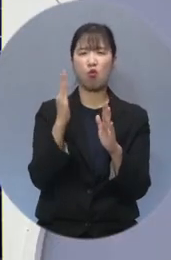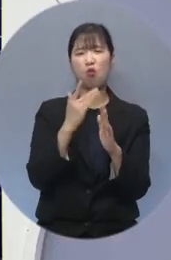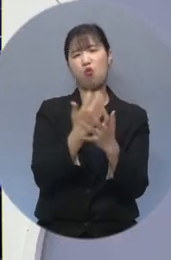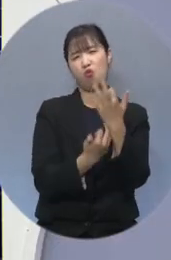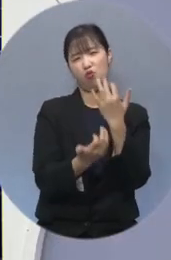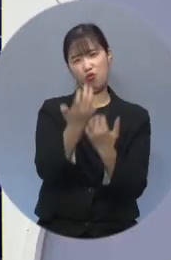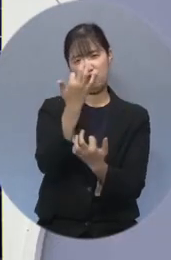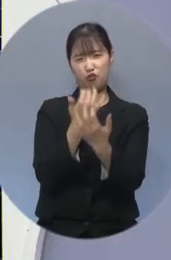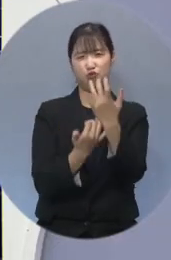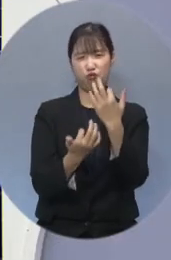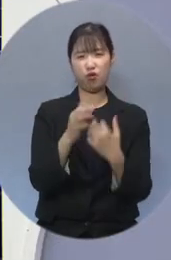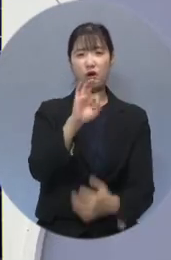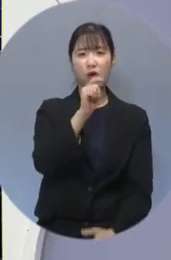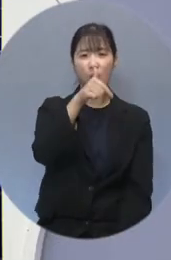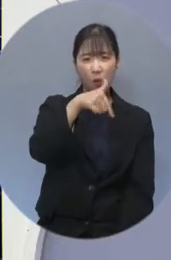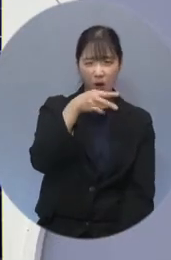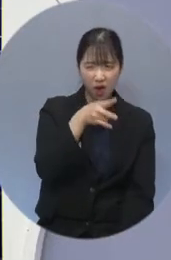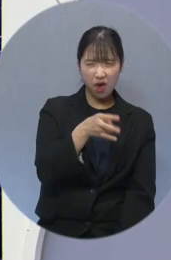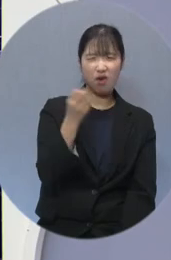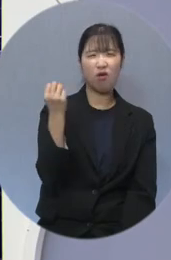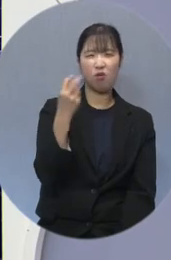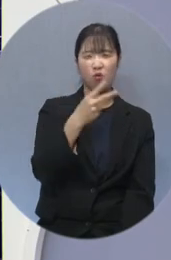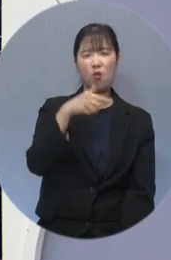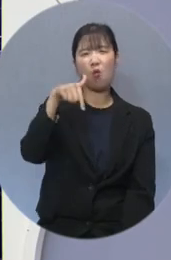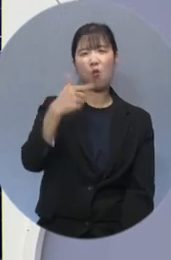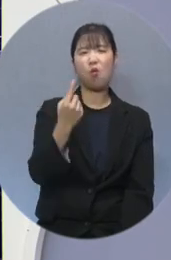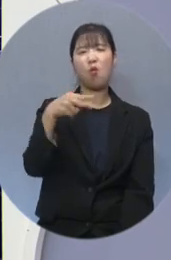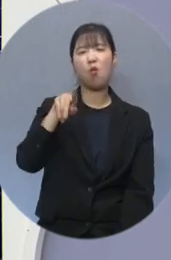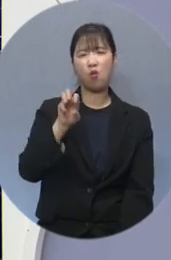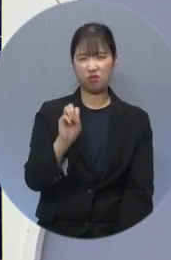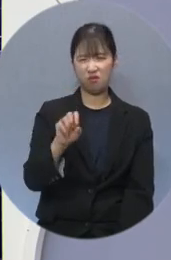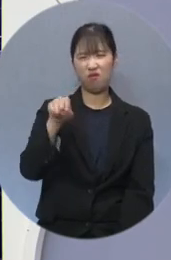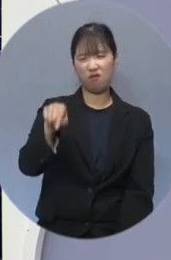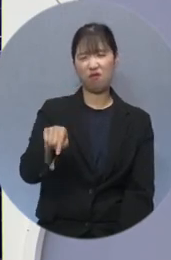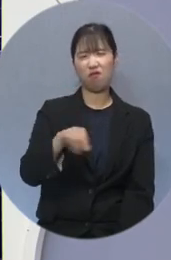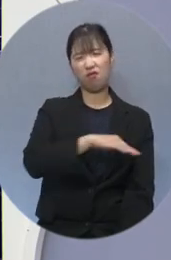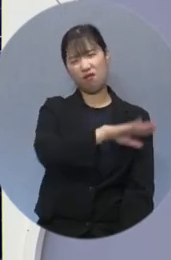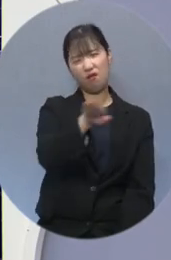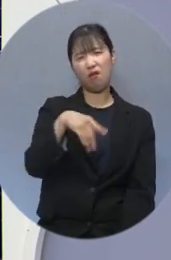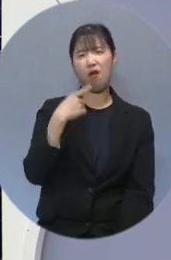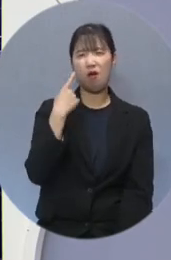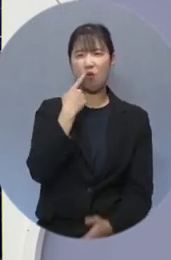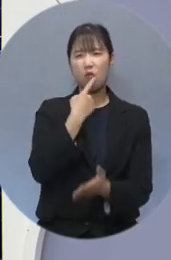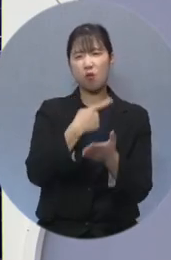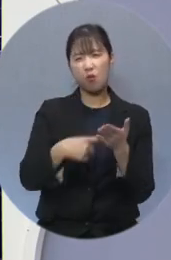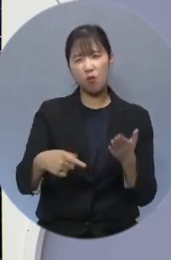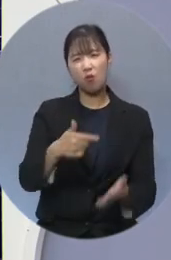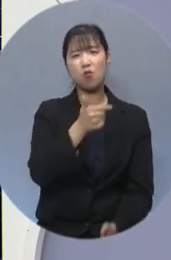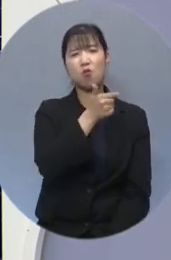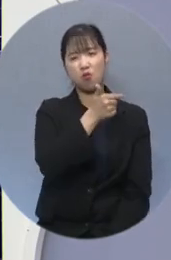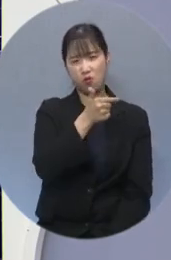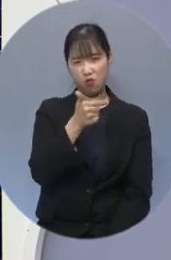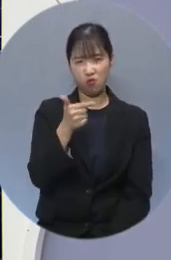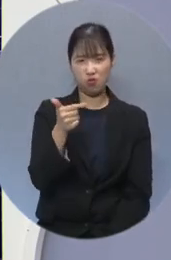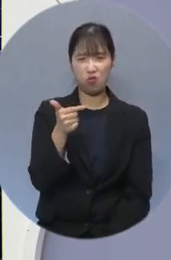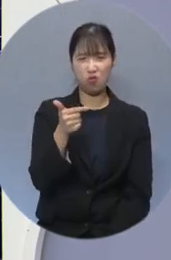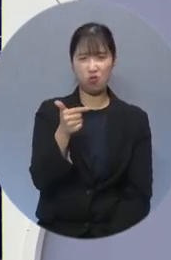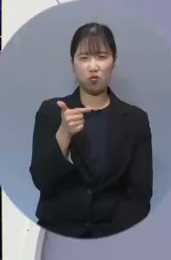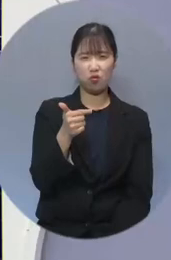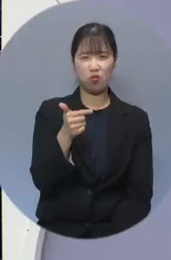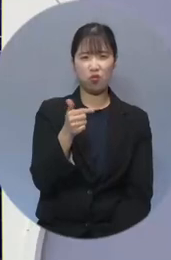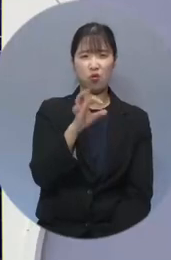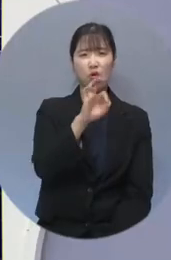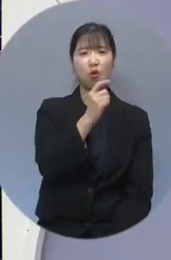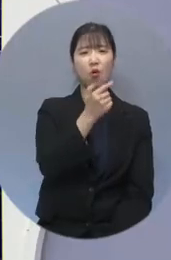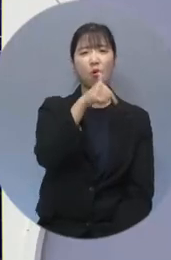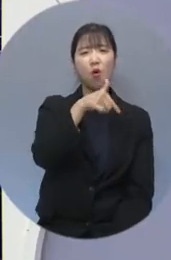그때 어깨와 고성이 이제 같이 많이 손해를 입었습니다. 이제 강릉 우리